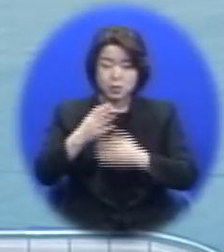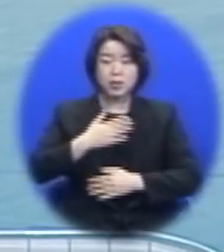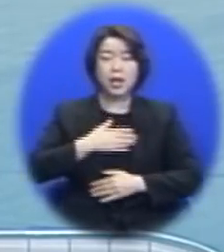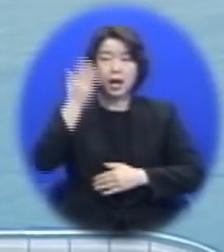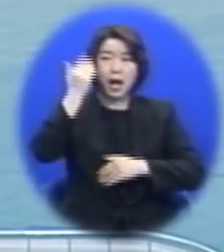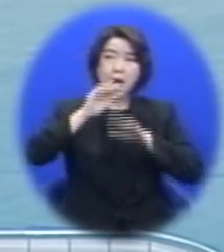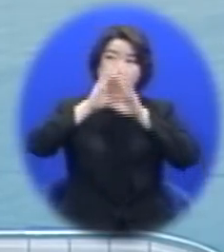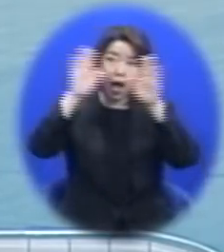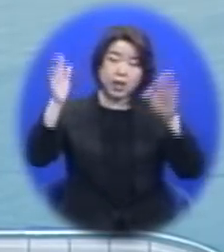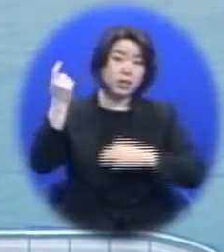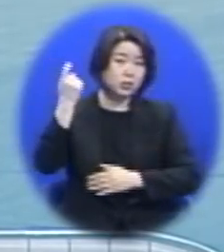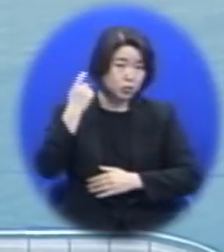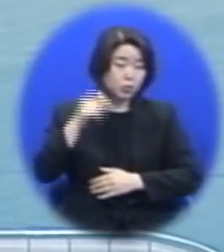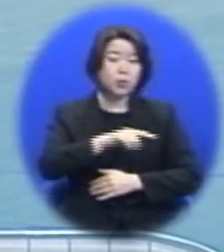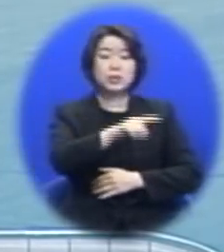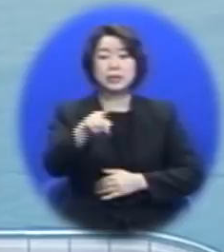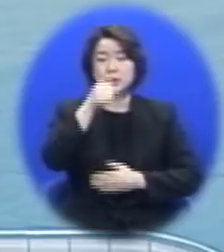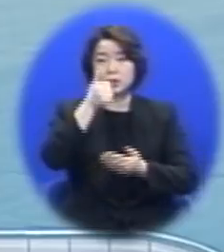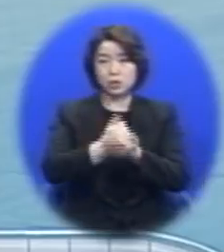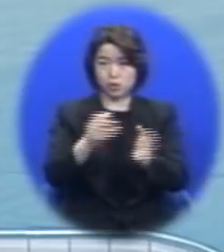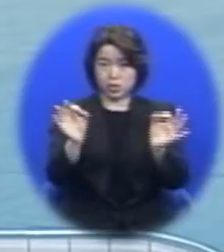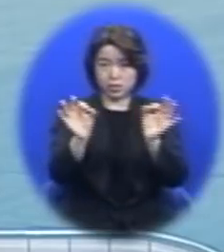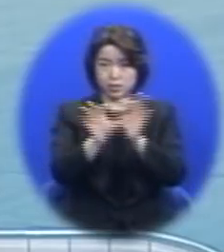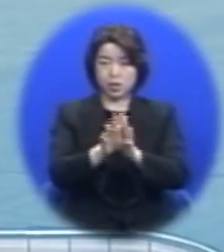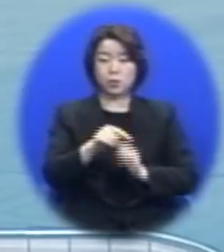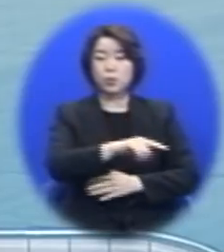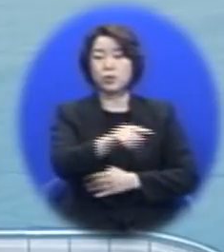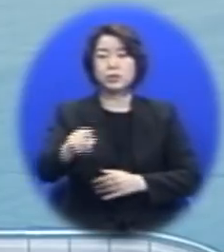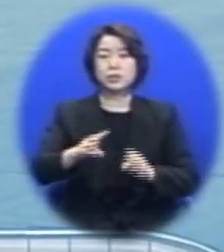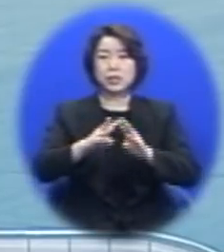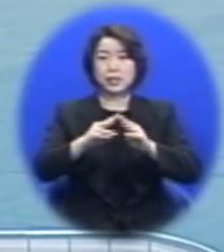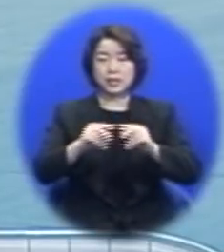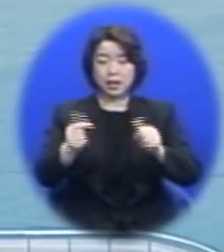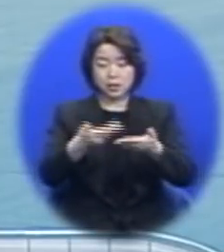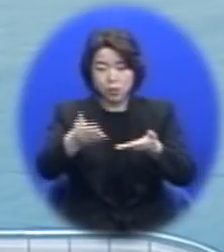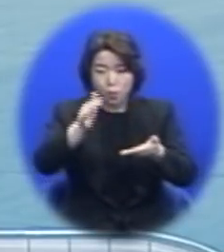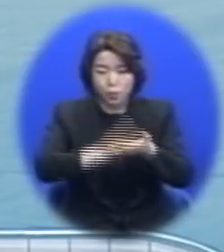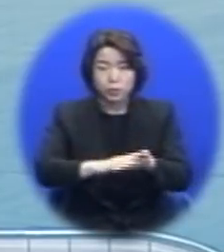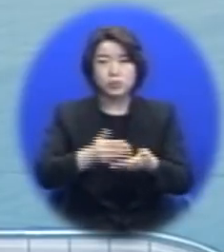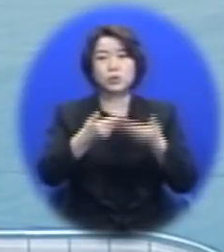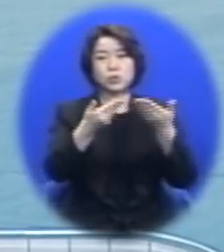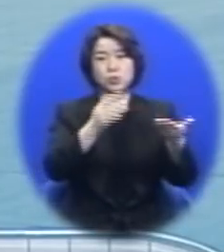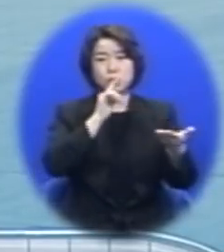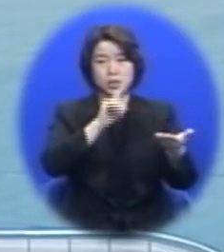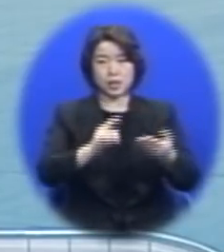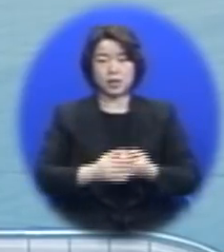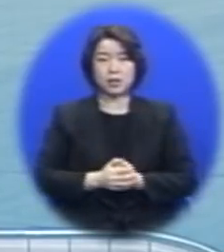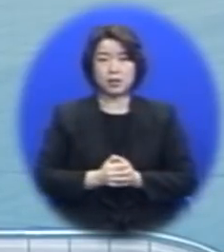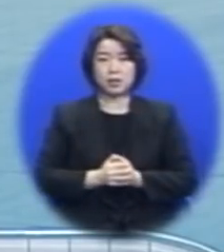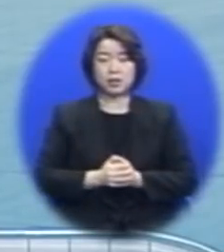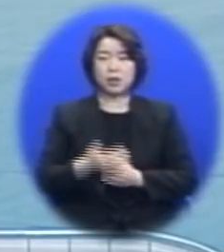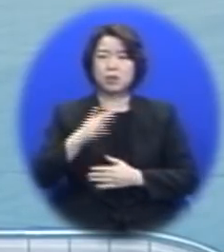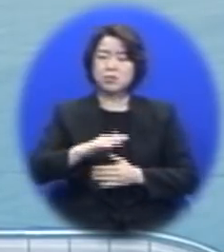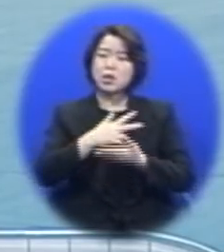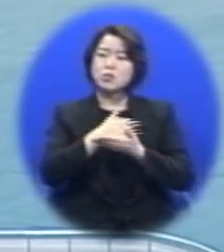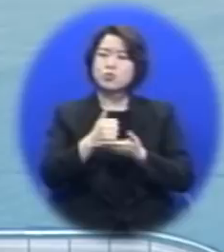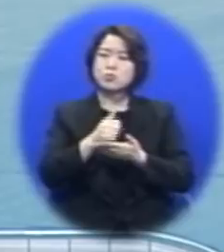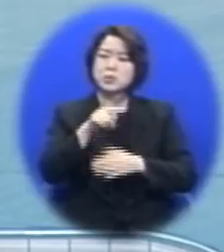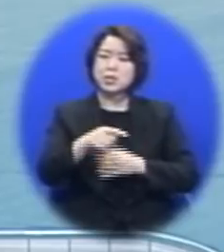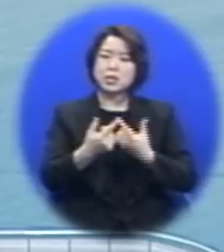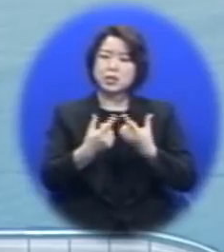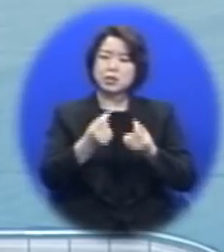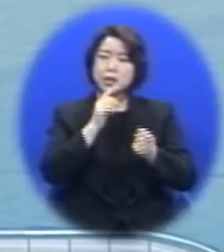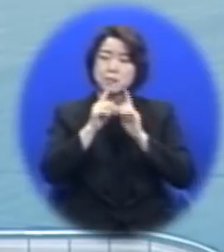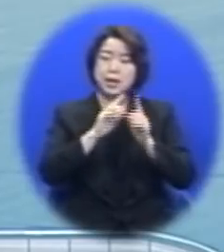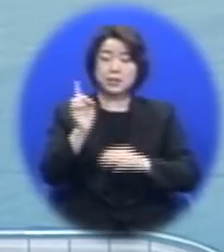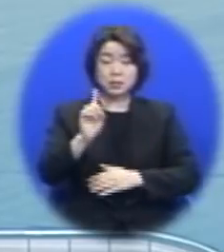듣고 그들의 죄를 사하고 그들의 땅을 고칠지라. 근데 주님이 이렇게 말씀하시는 것